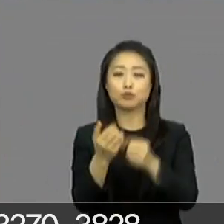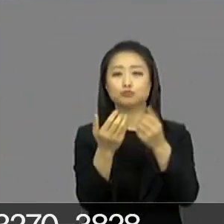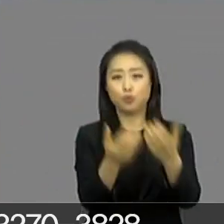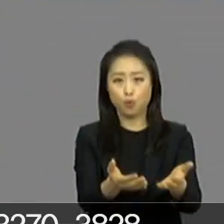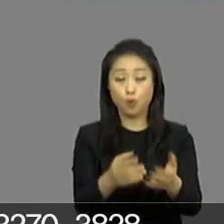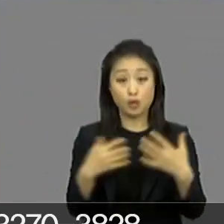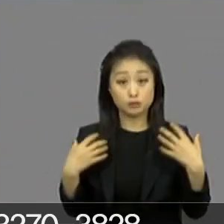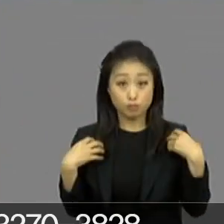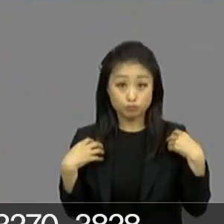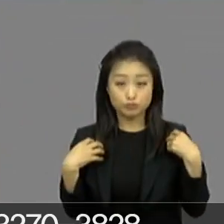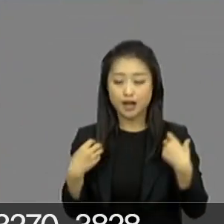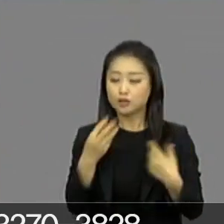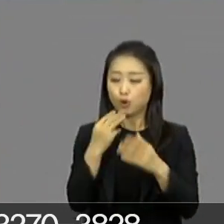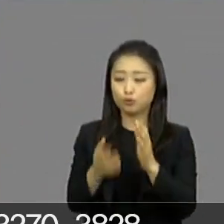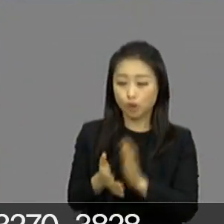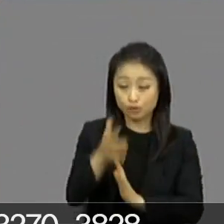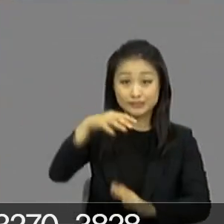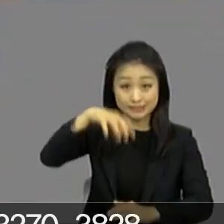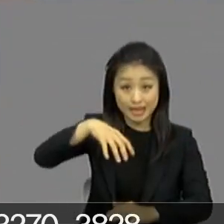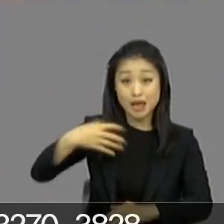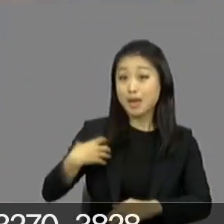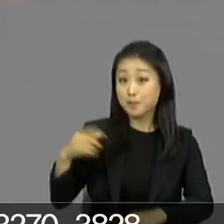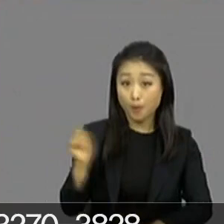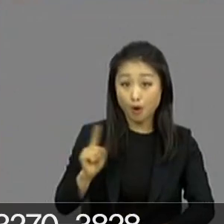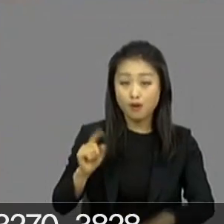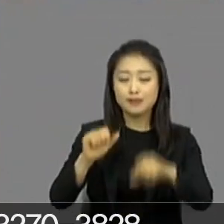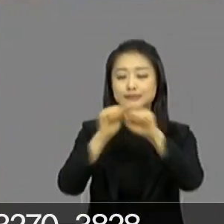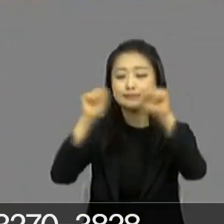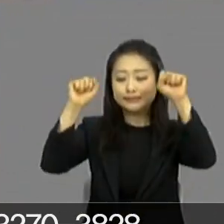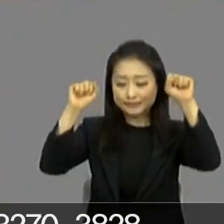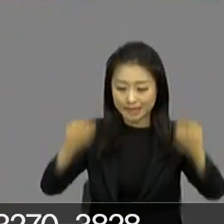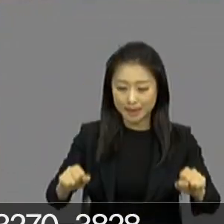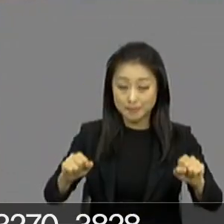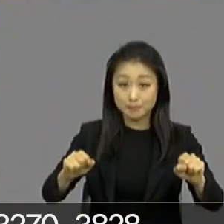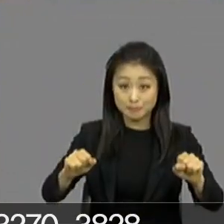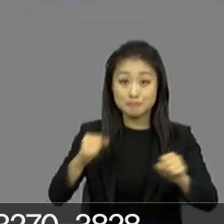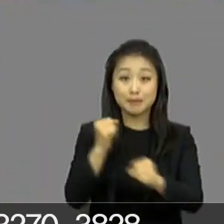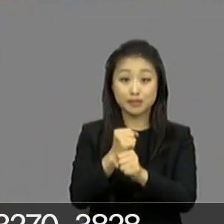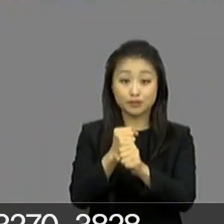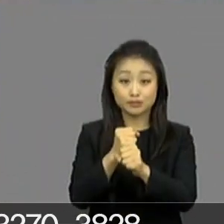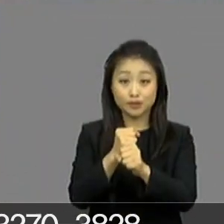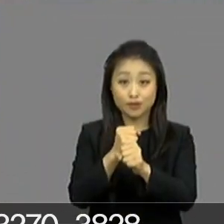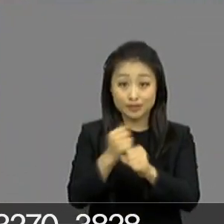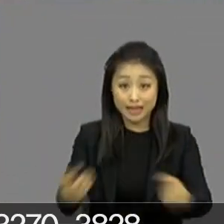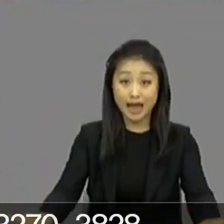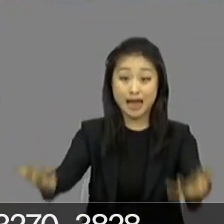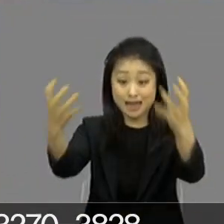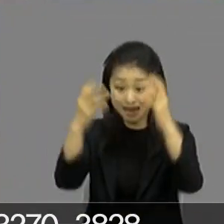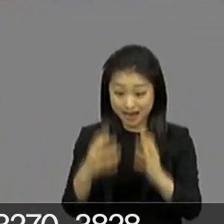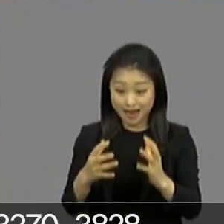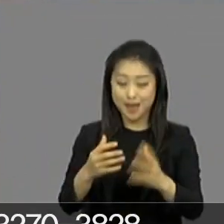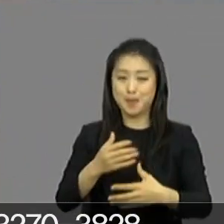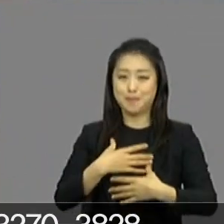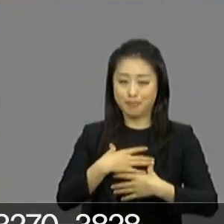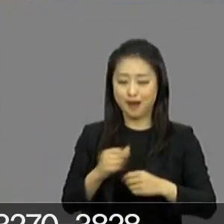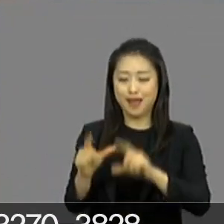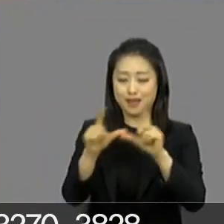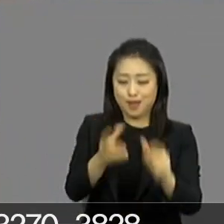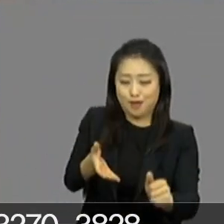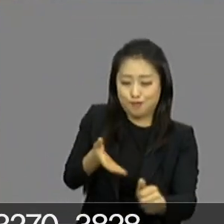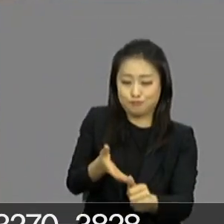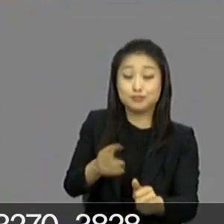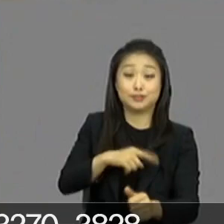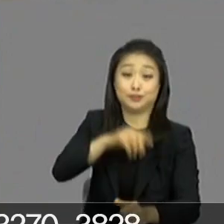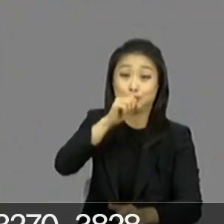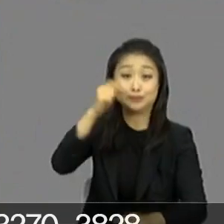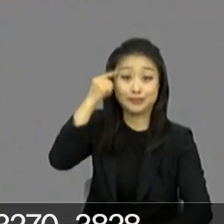시가 해야 되는 것은 구독 통제 시스템을 만들어서 그 안에서 놀 수 있게 해드리는 것 그것은 가장 중요하다 저희 계획은 쉬지 아